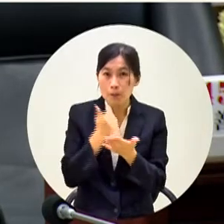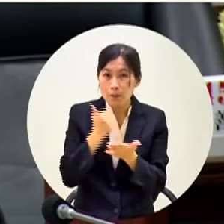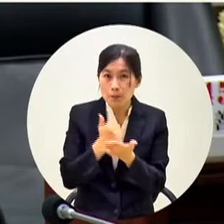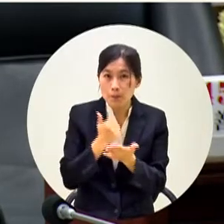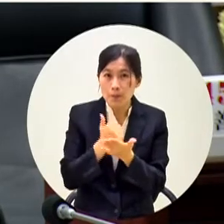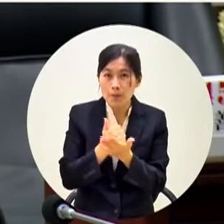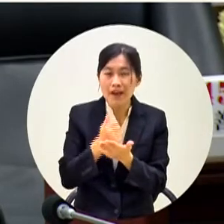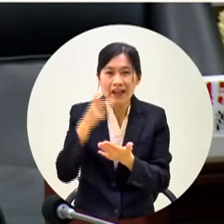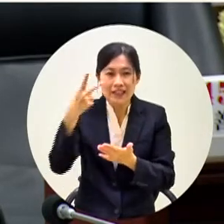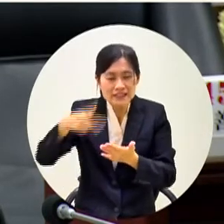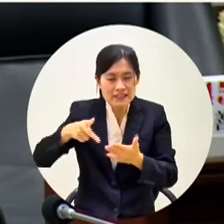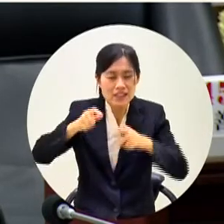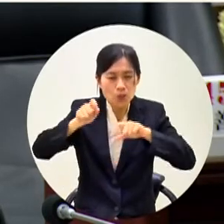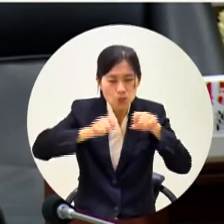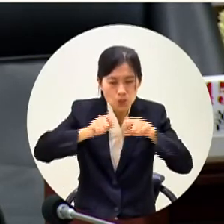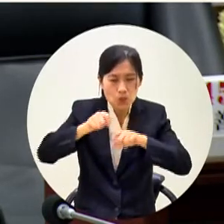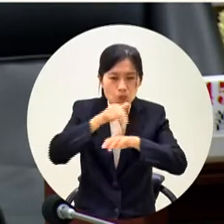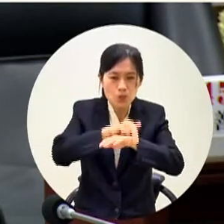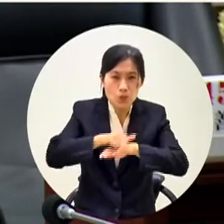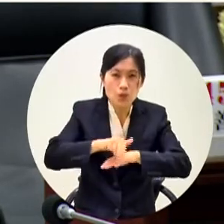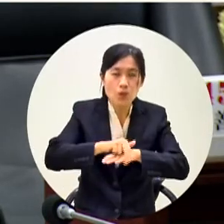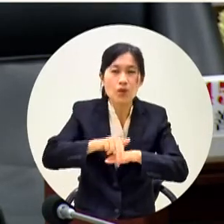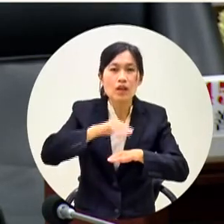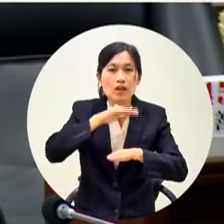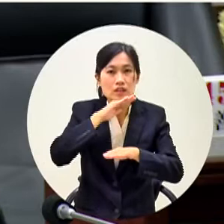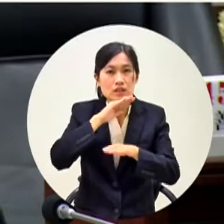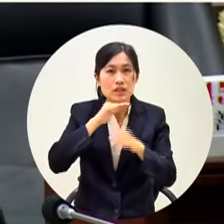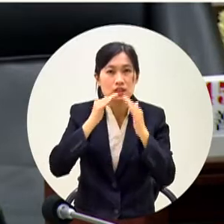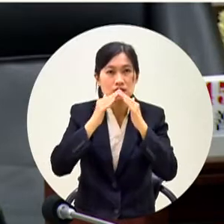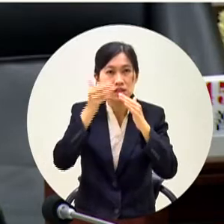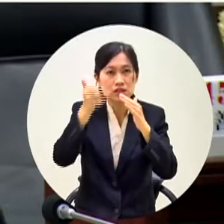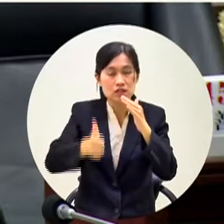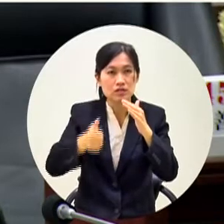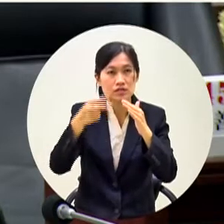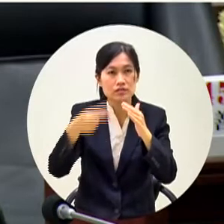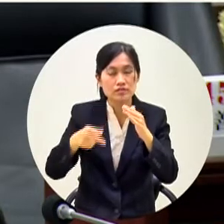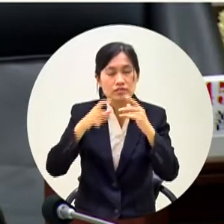发，吼、哦、啊！这等下俺市长做伙来回答吼、